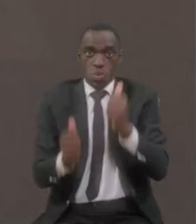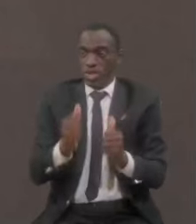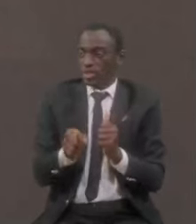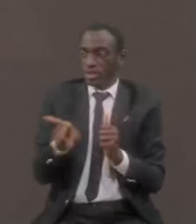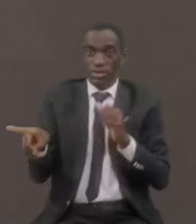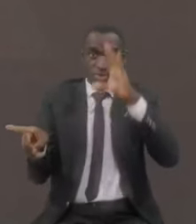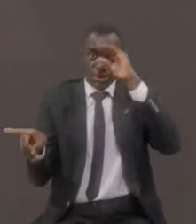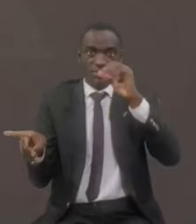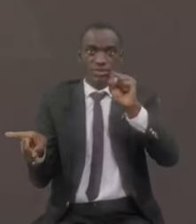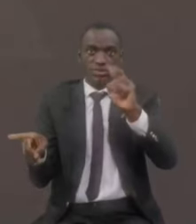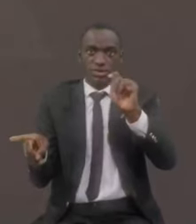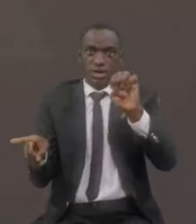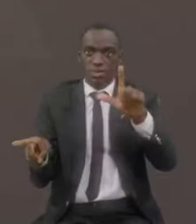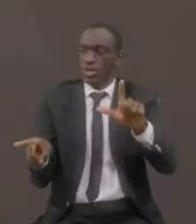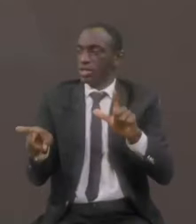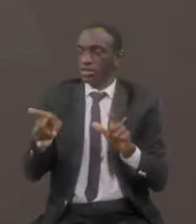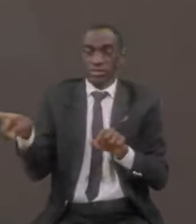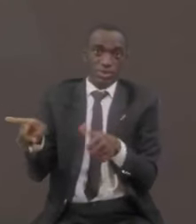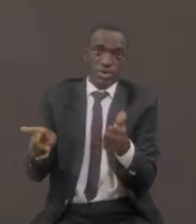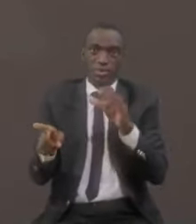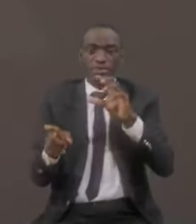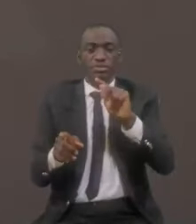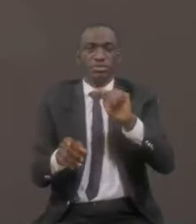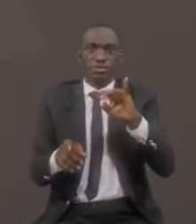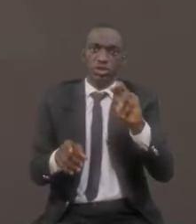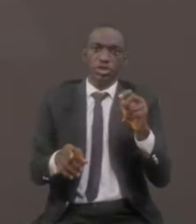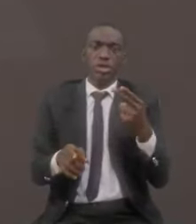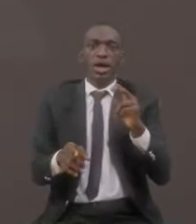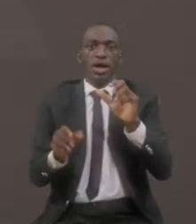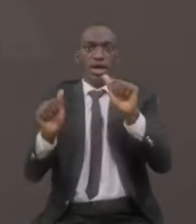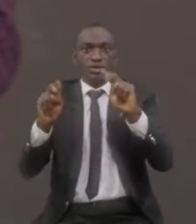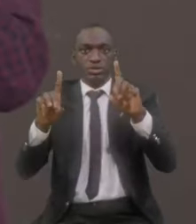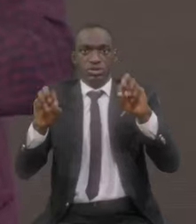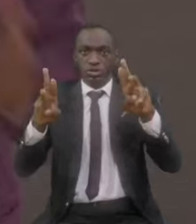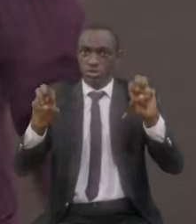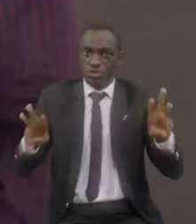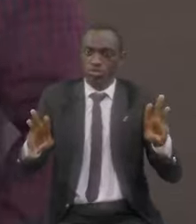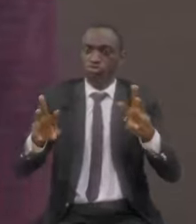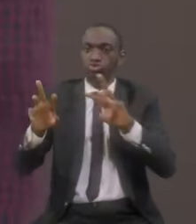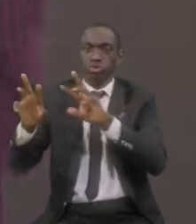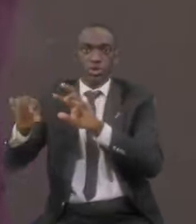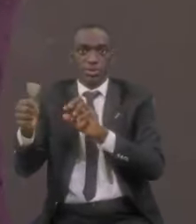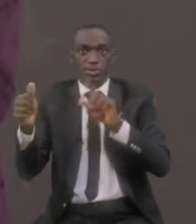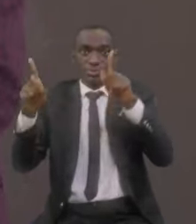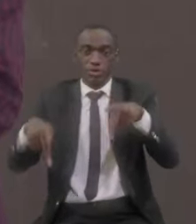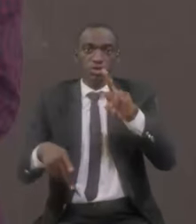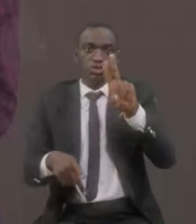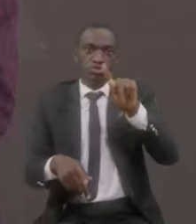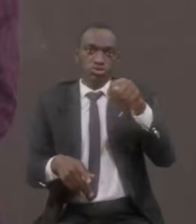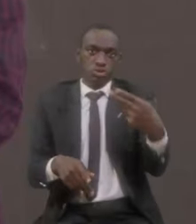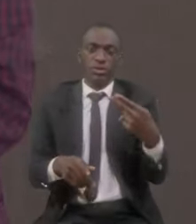Timothée, André, Ruth et Saul, est-ce que tu peux prendre les principes qu'ils ont